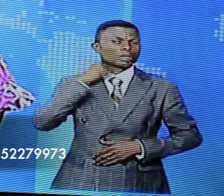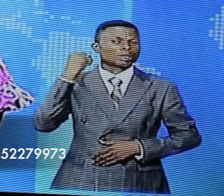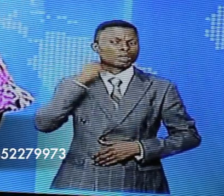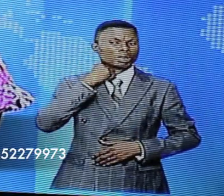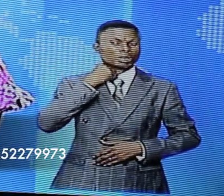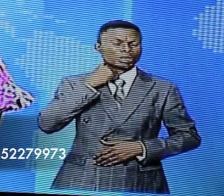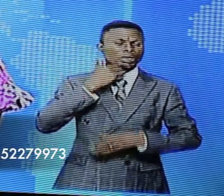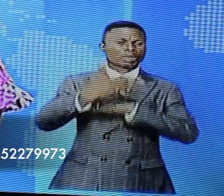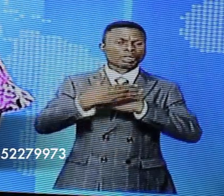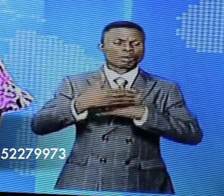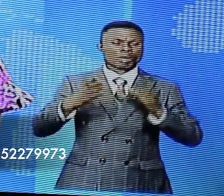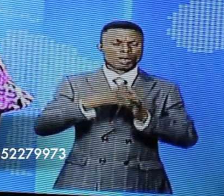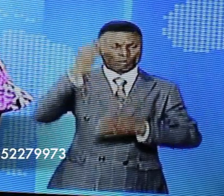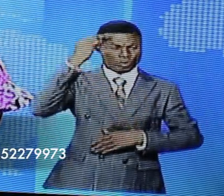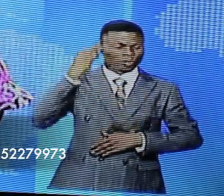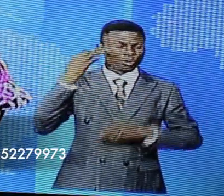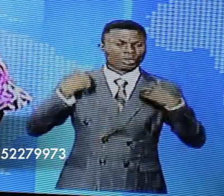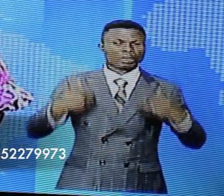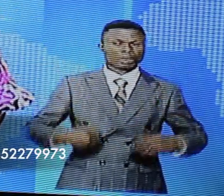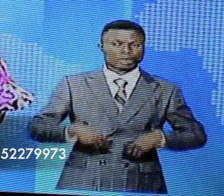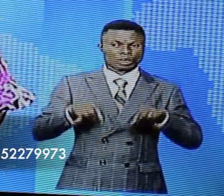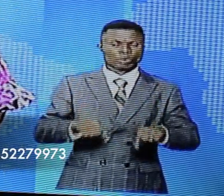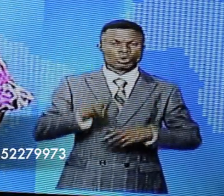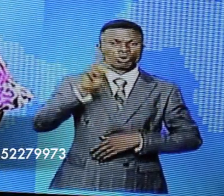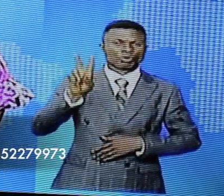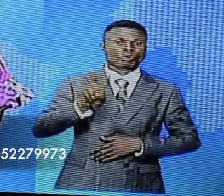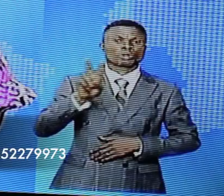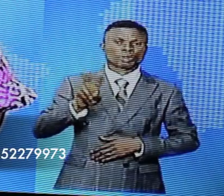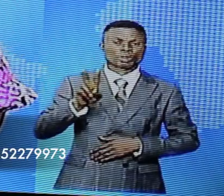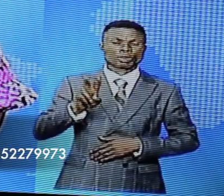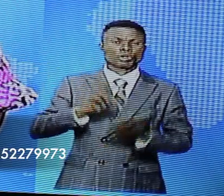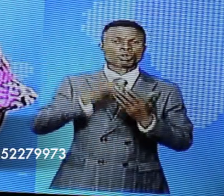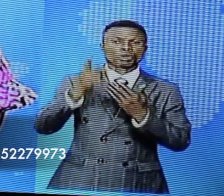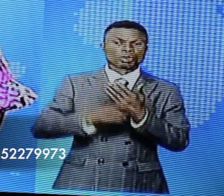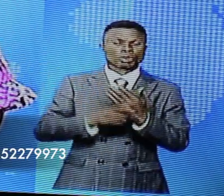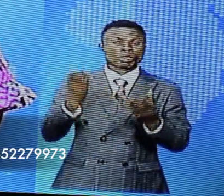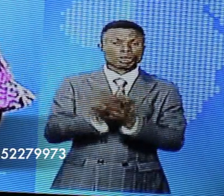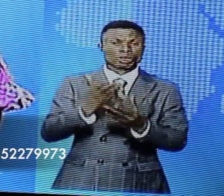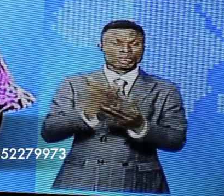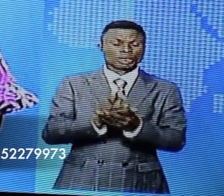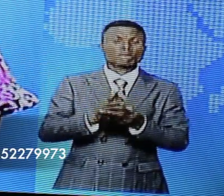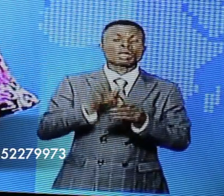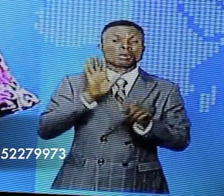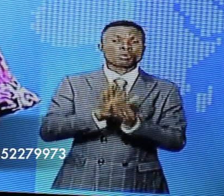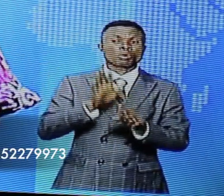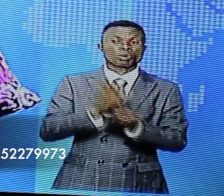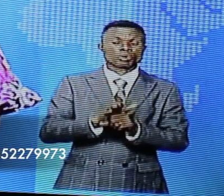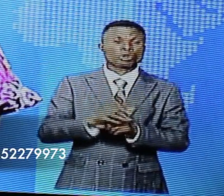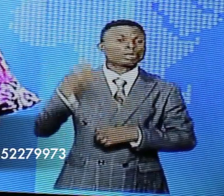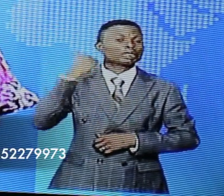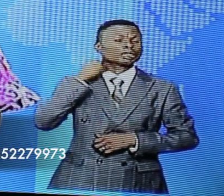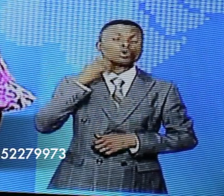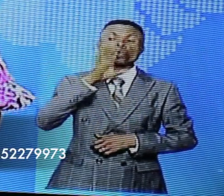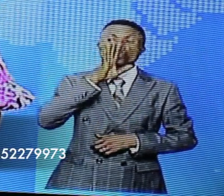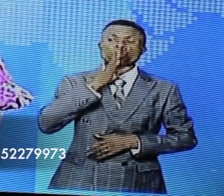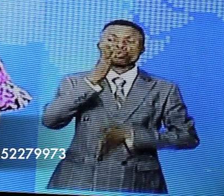du ministre de la Santé, Étienne Longondo, aujourd'hui vendredi, au menu, le dossier brûlant des fictifs qui perçoivent